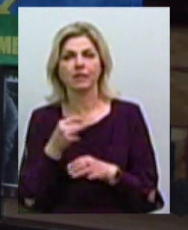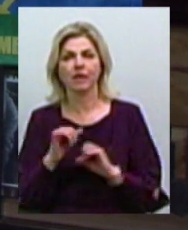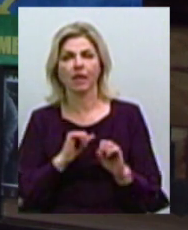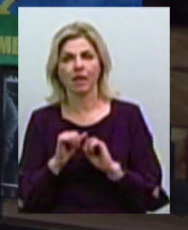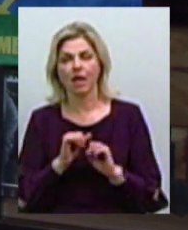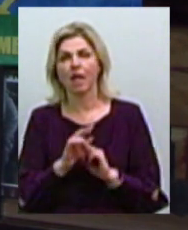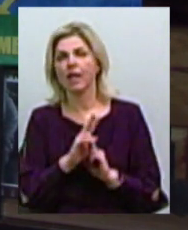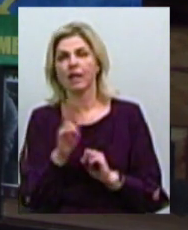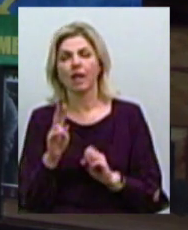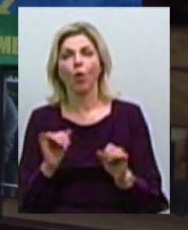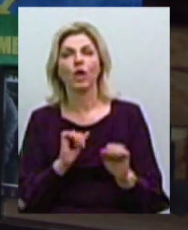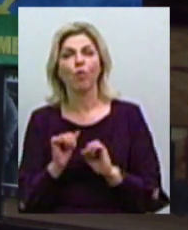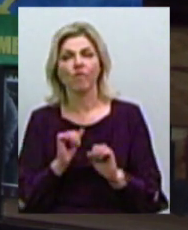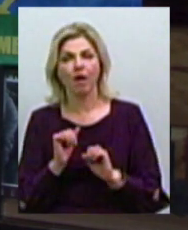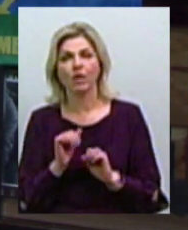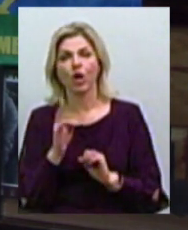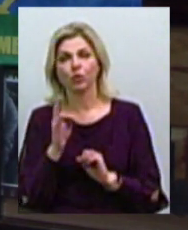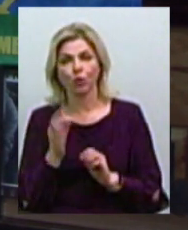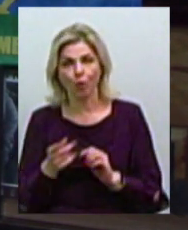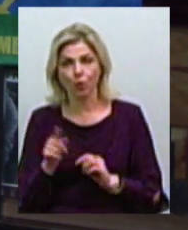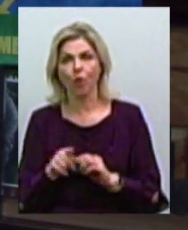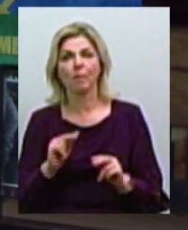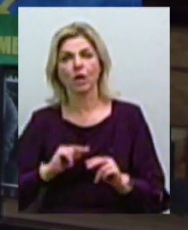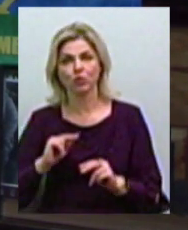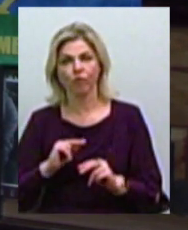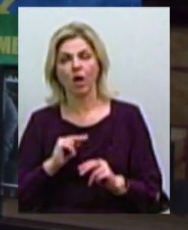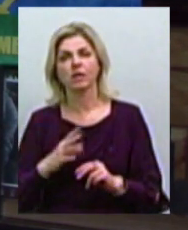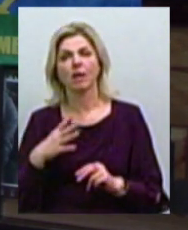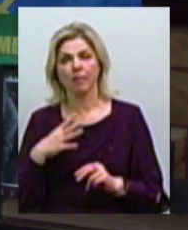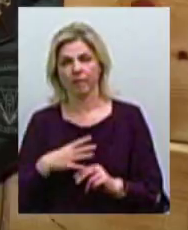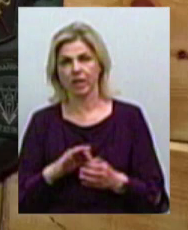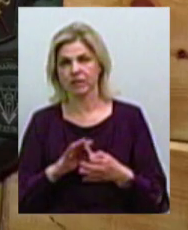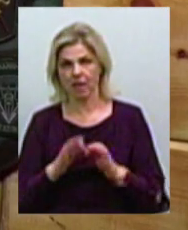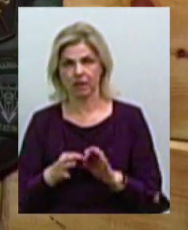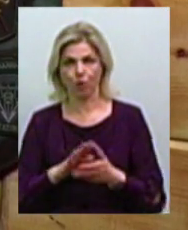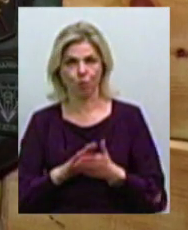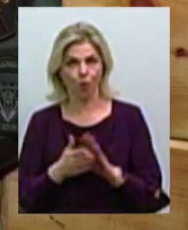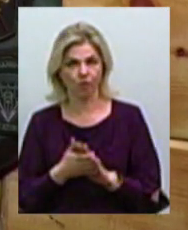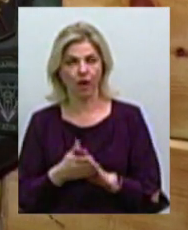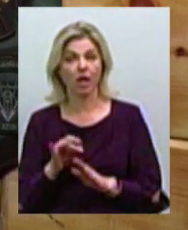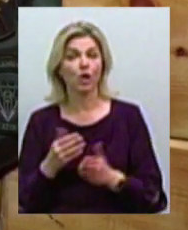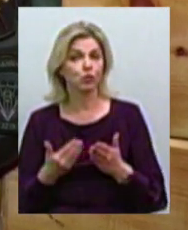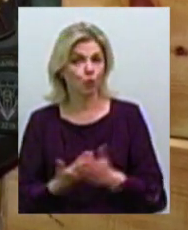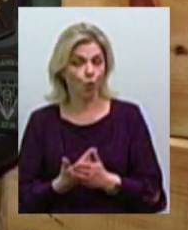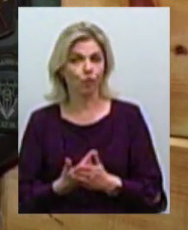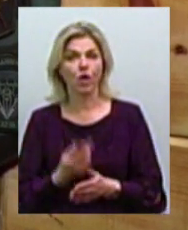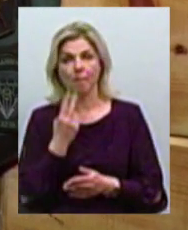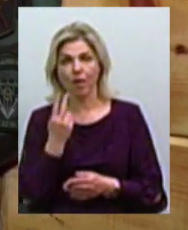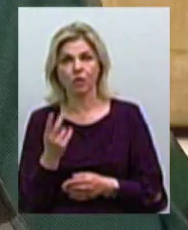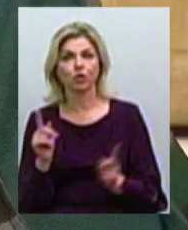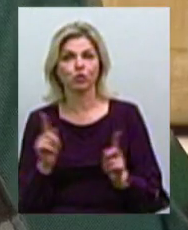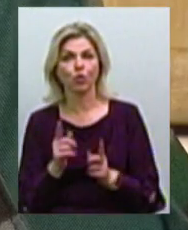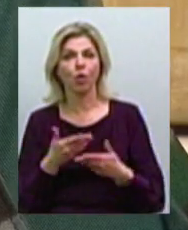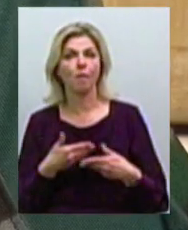керував. Тому працювати приходилося в досить таки складних умовах. І знову ж таки, бачачи, що ще